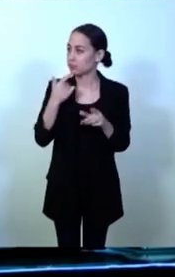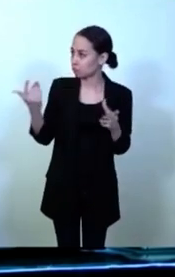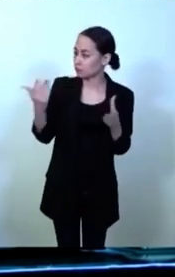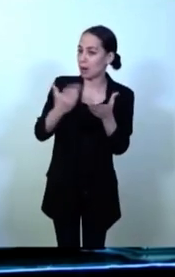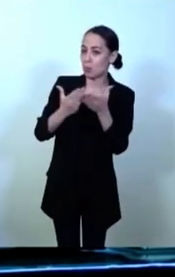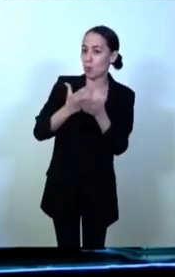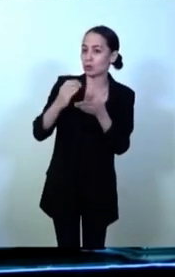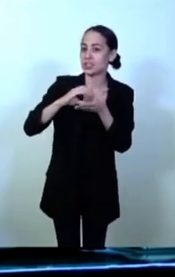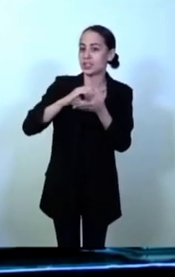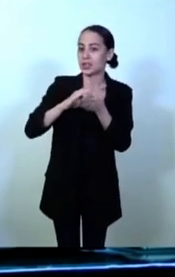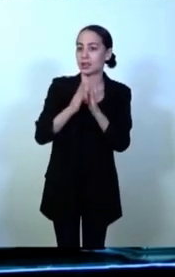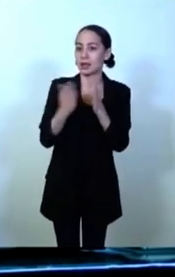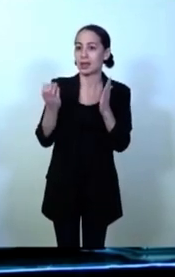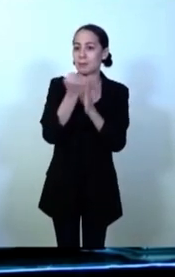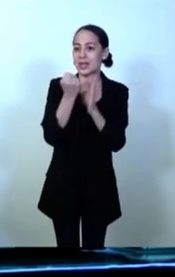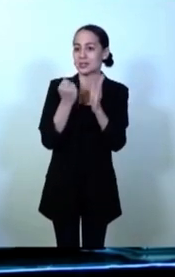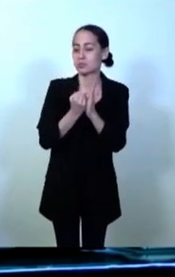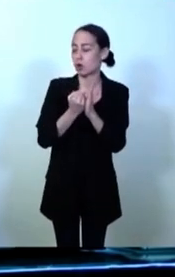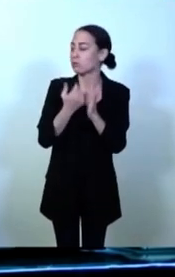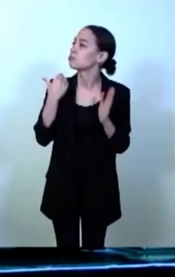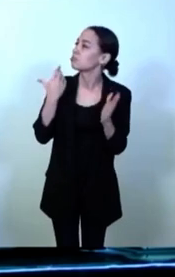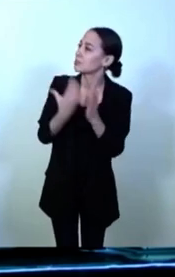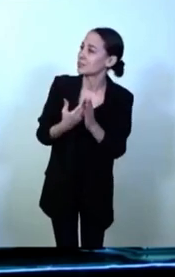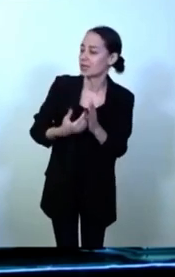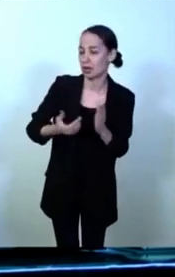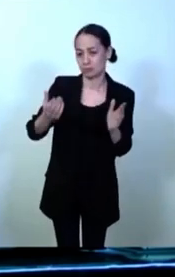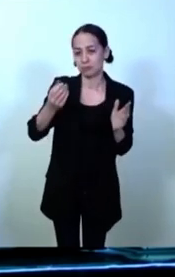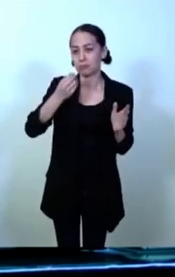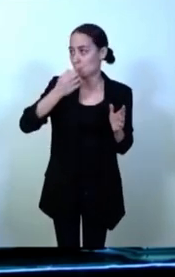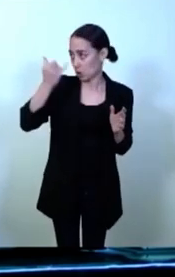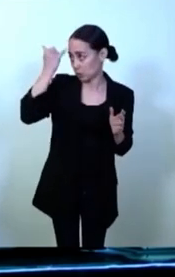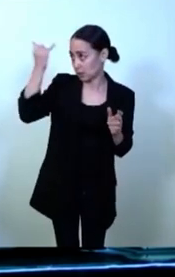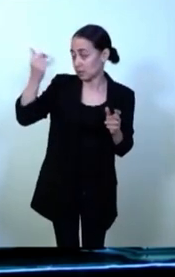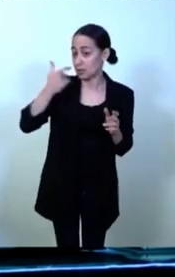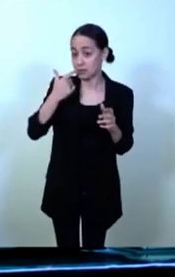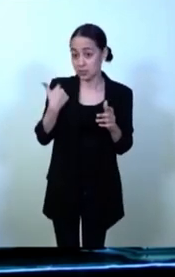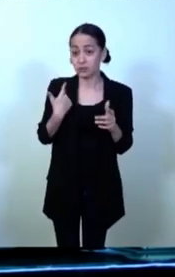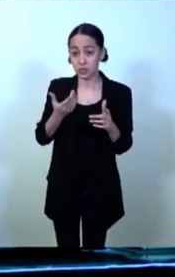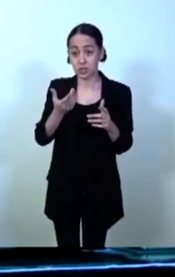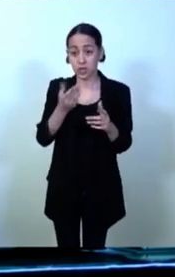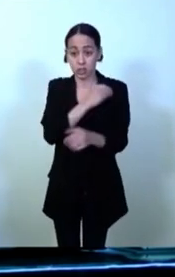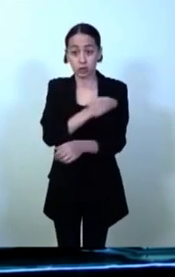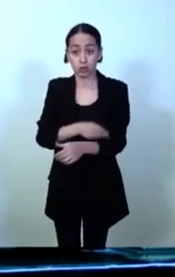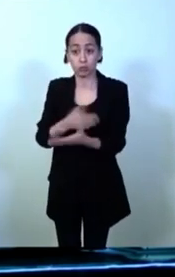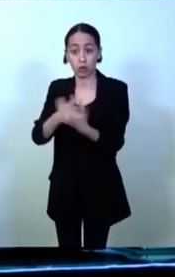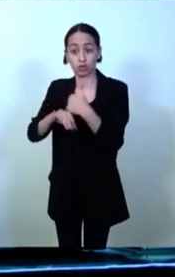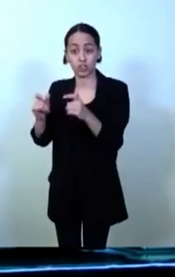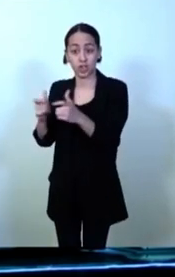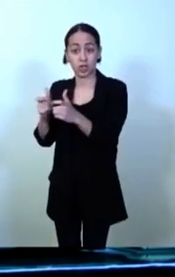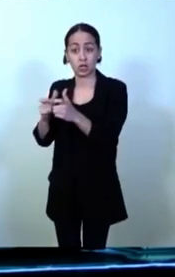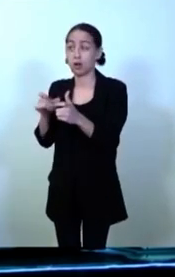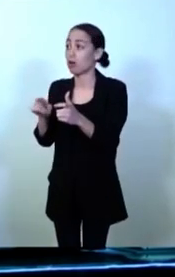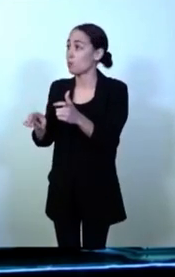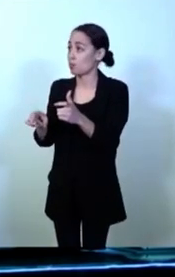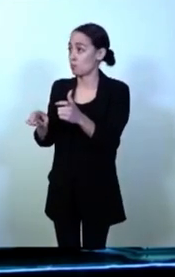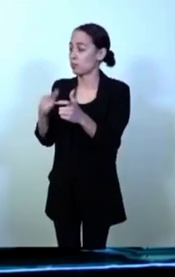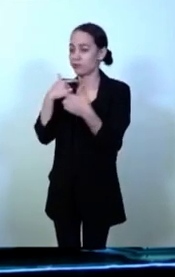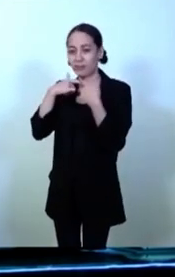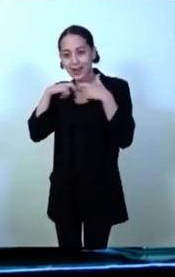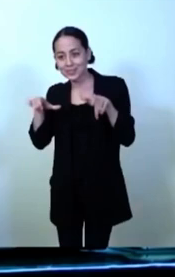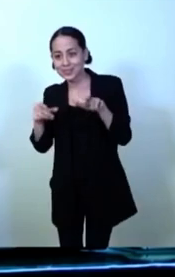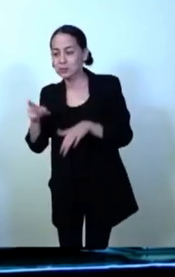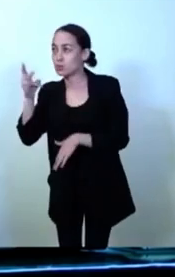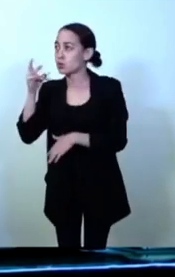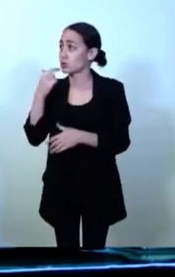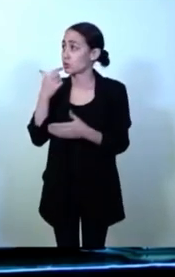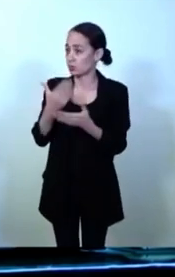parler, une très bonne initiative qui rendra le sport en club encore plus accessible pour tous. Il était dans notre programme et il est encore plus indispensable en cette